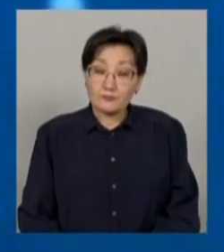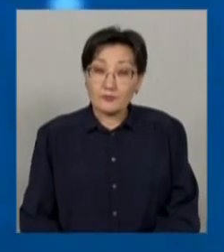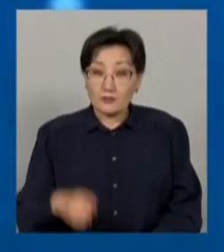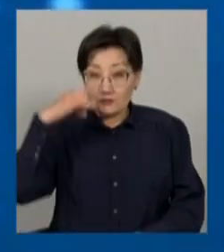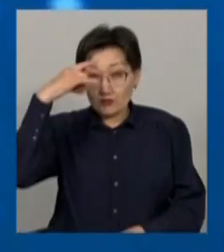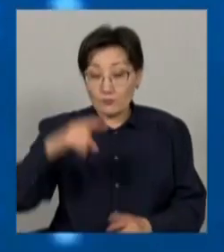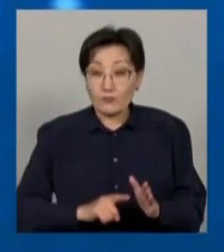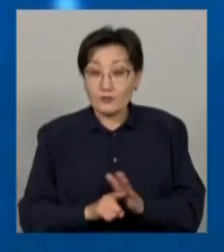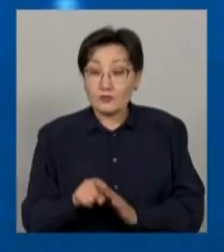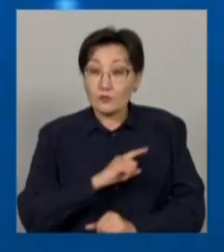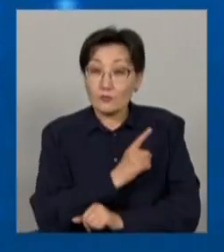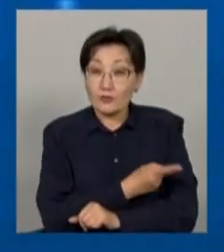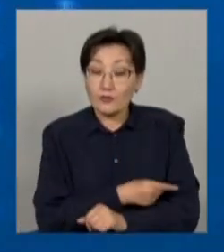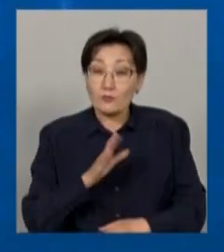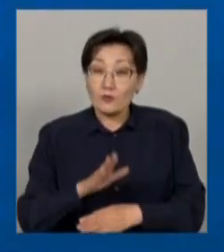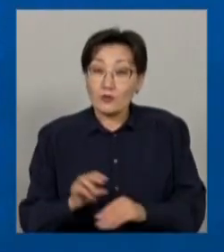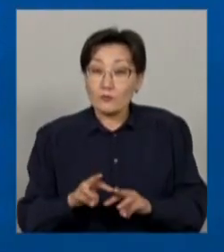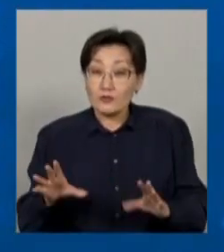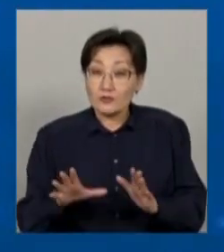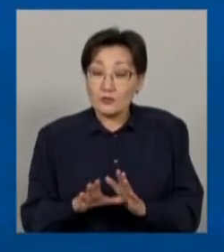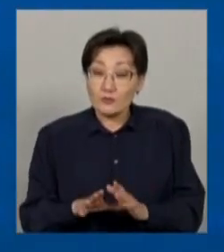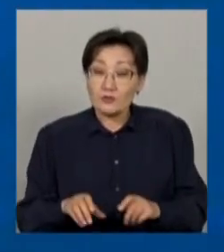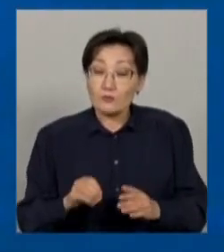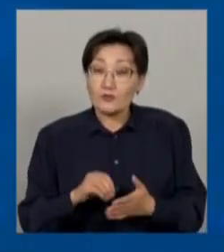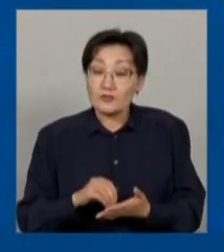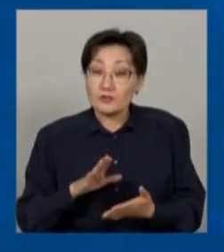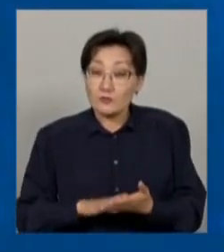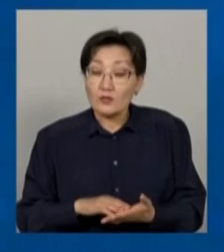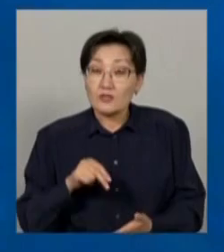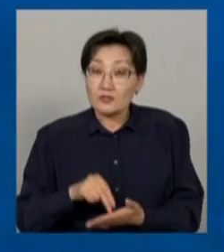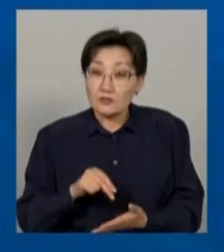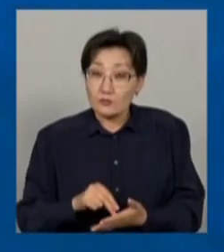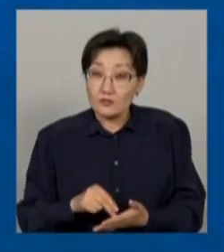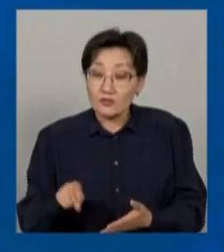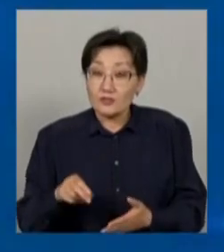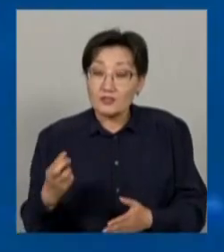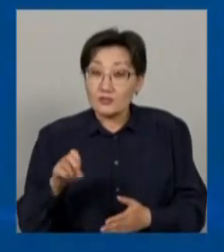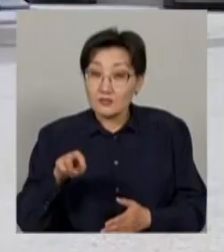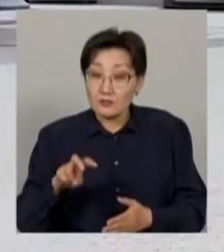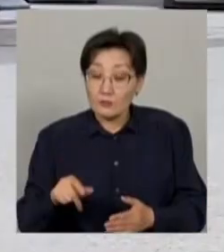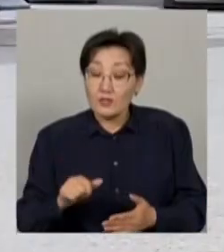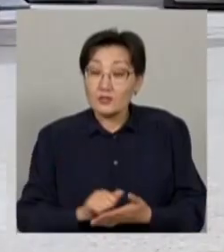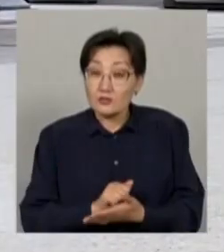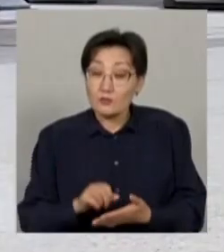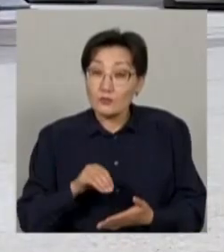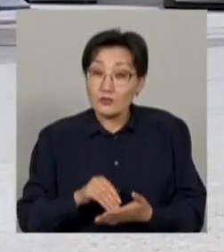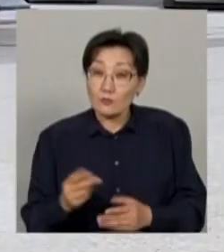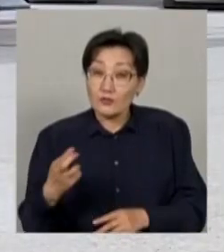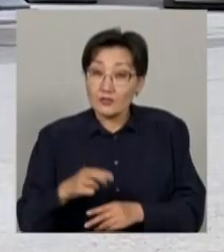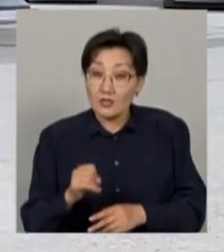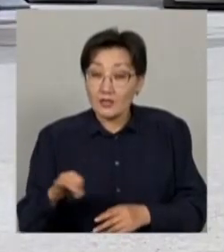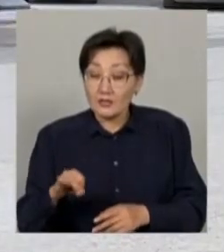стране вступил в силу приказ Минэнерго о предельных розничных ценах на некоторые виды топлива. Согласно документу, цены на бензин